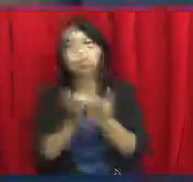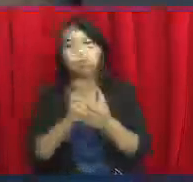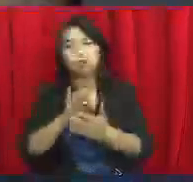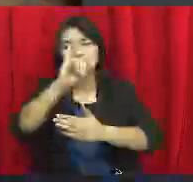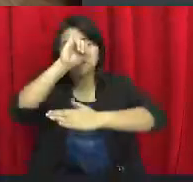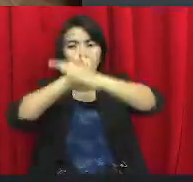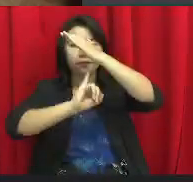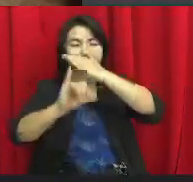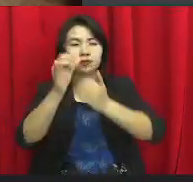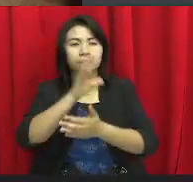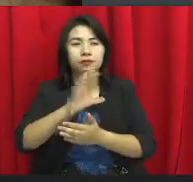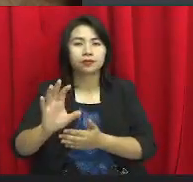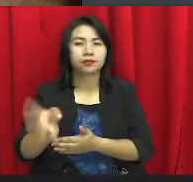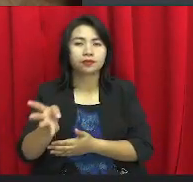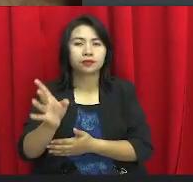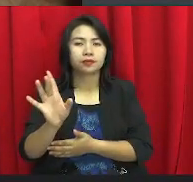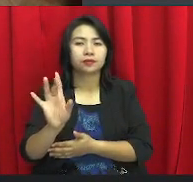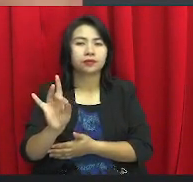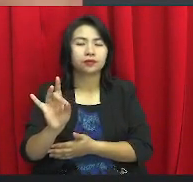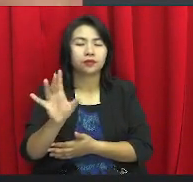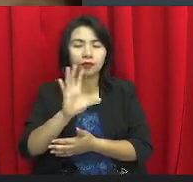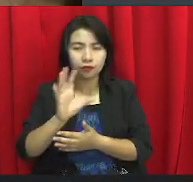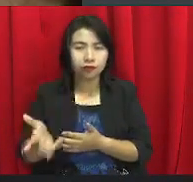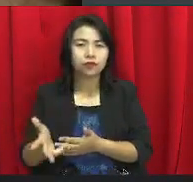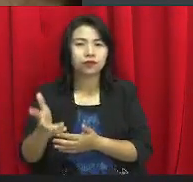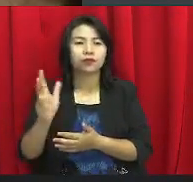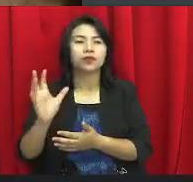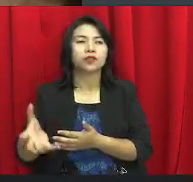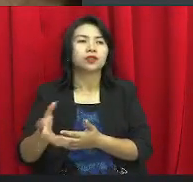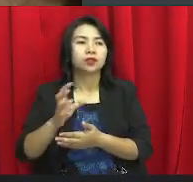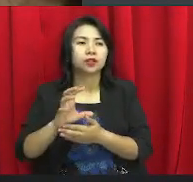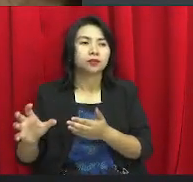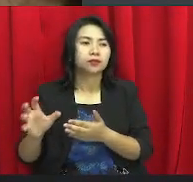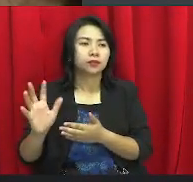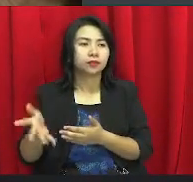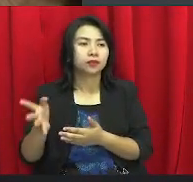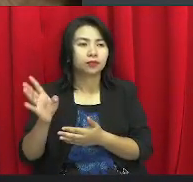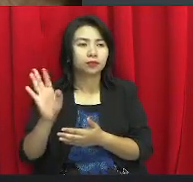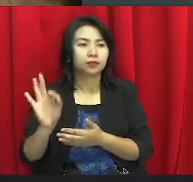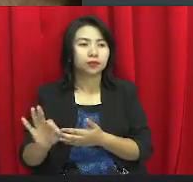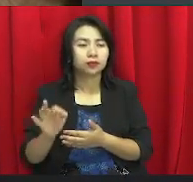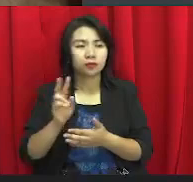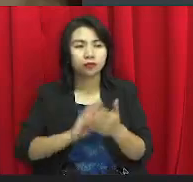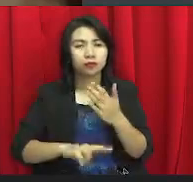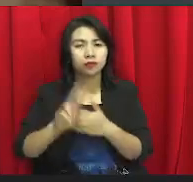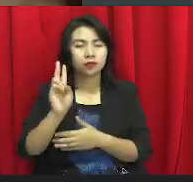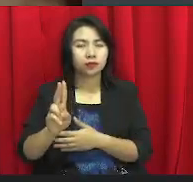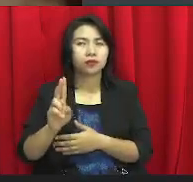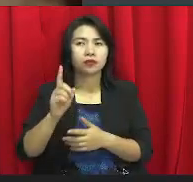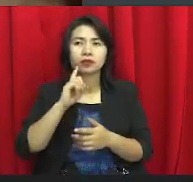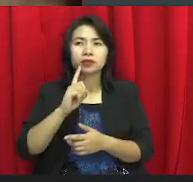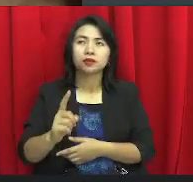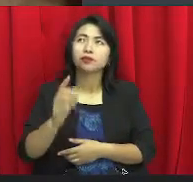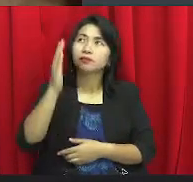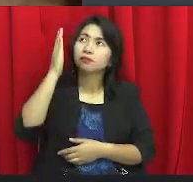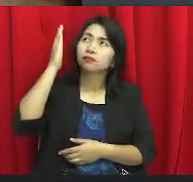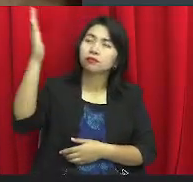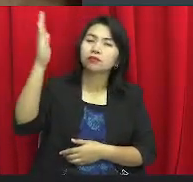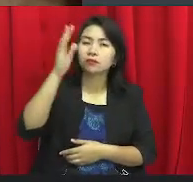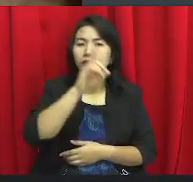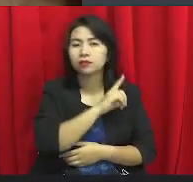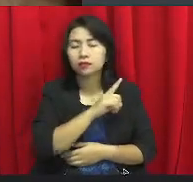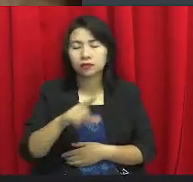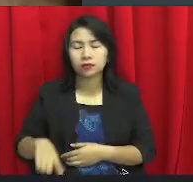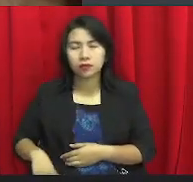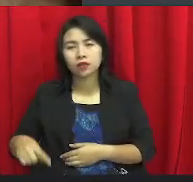48, for 49 verse number 22. Now, sabi ng Biblia, thus saith the Lord, Behold, I